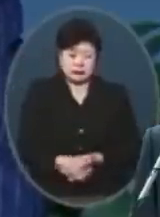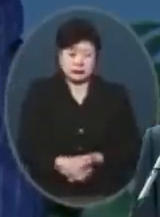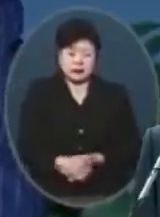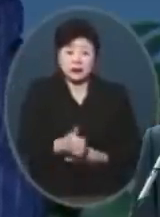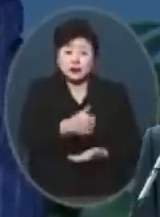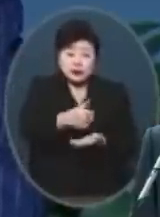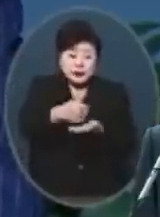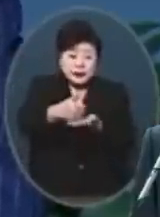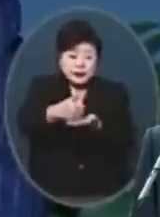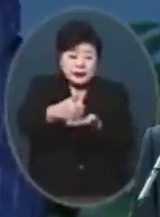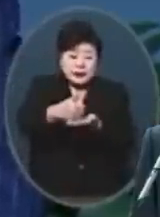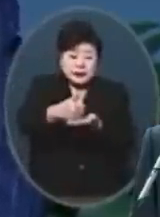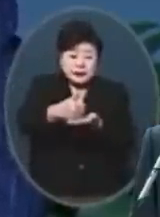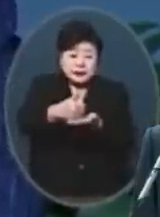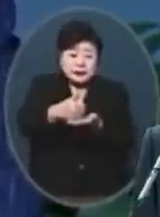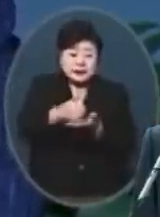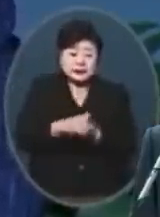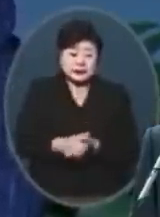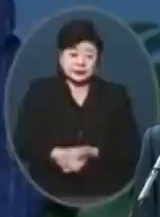주님이